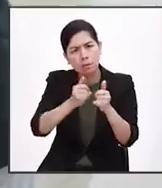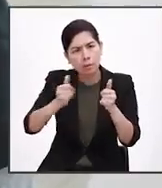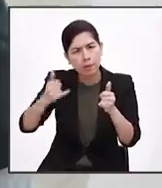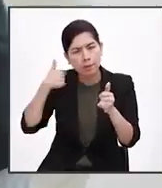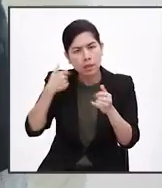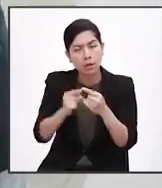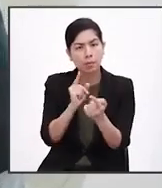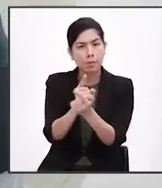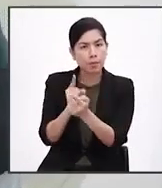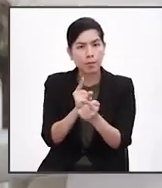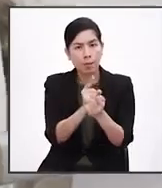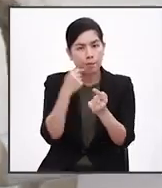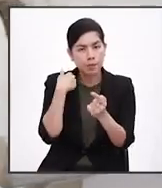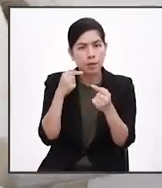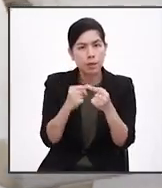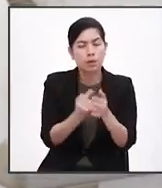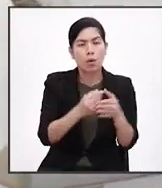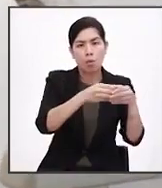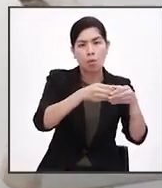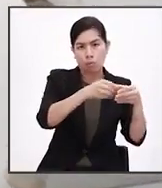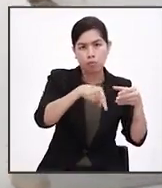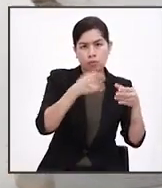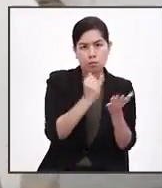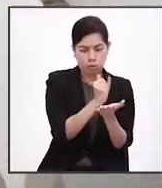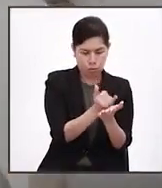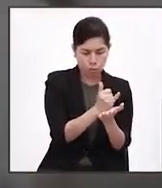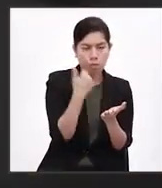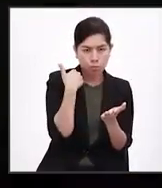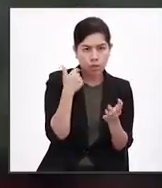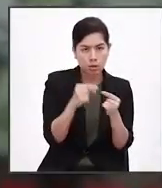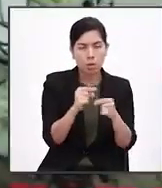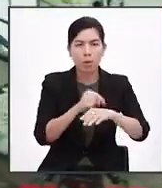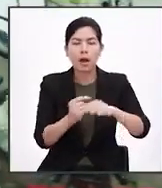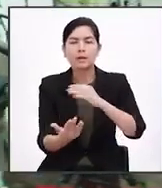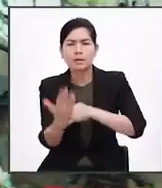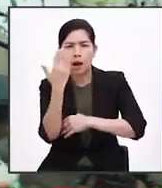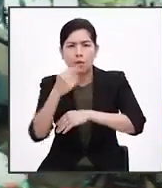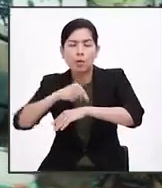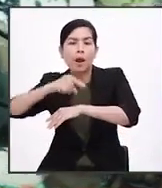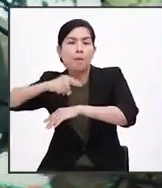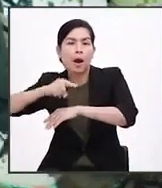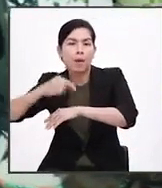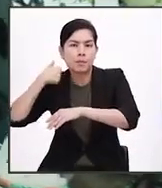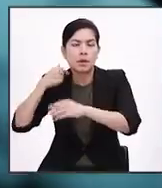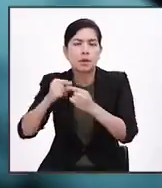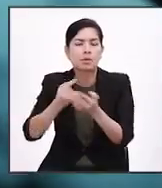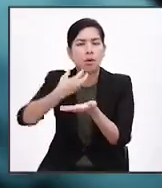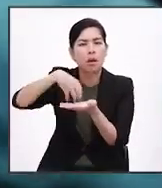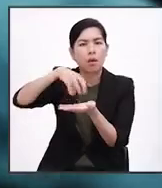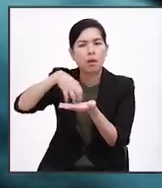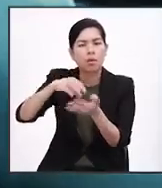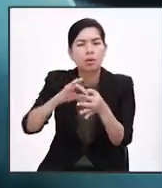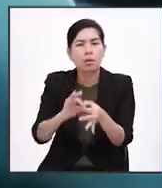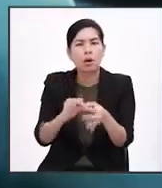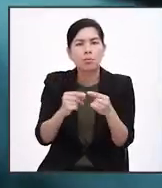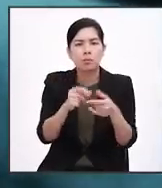in เข้ามาก็คือคนไข้นอกแล้วก็คนไข้ในที่ admit อยู่อะค่ะในช่วงเช้าช่วงบ่ายเนี่ยก็จะเป็นช่วงที่เราต้องนำเรื่องราวของคนไ